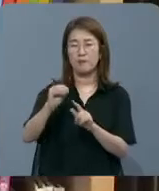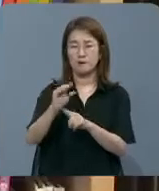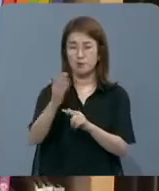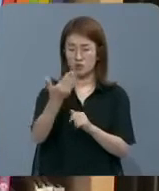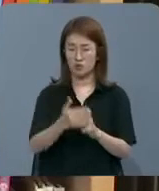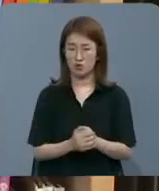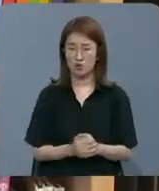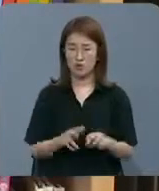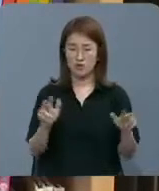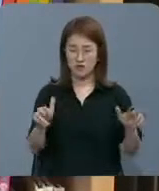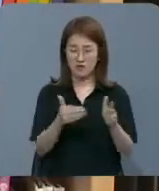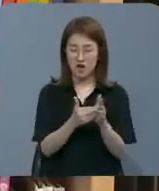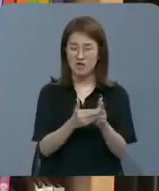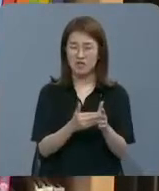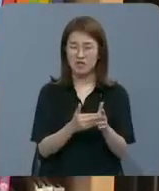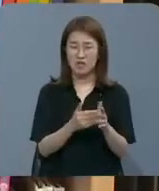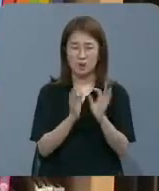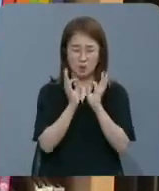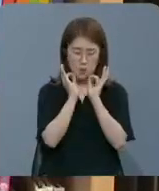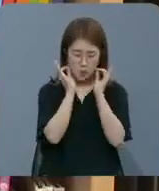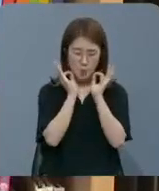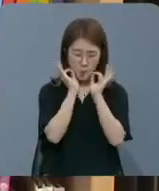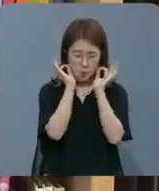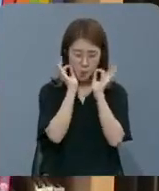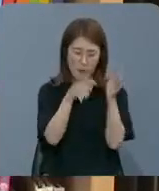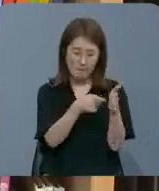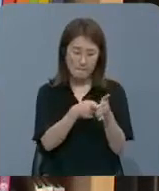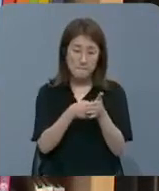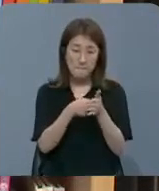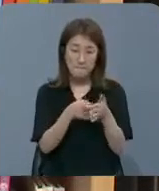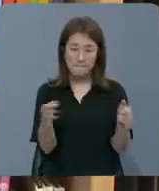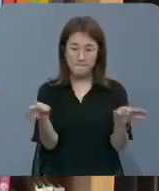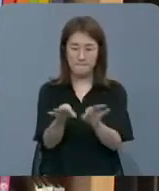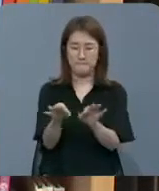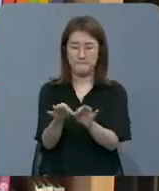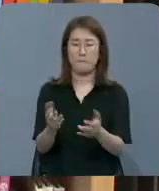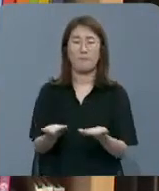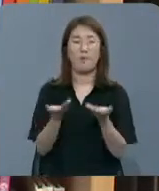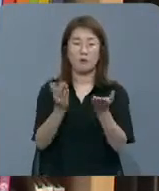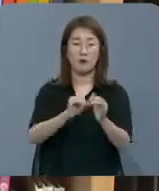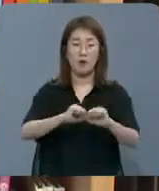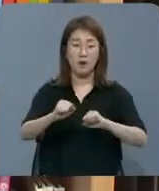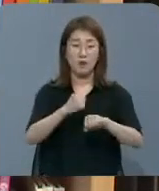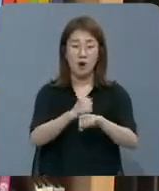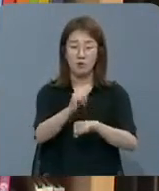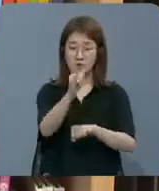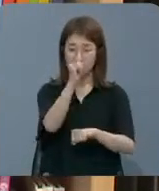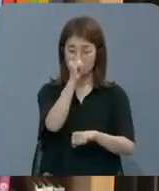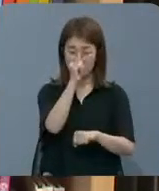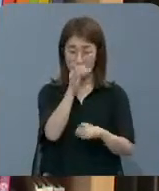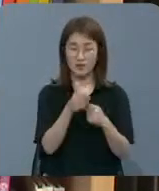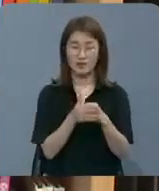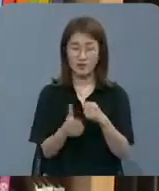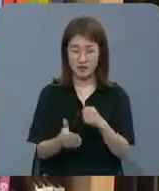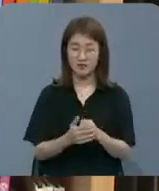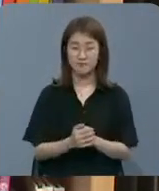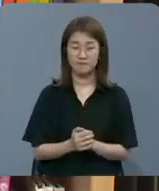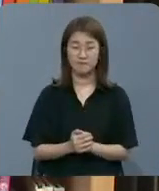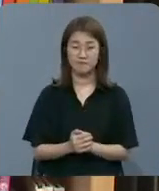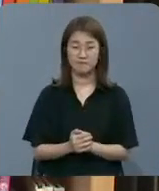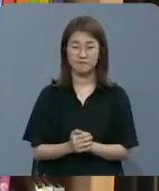좀 십시일반으로 없는 돈에 그래도 쪼개서 이런 봉사활동을 하고 있어서 그래도 참 옆에서